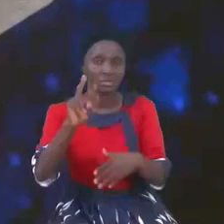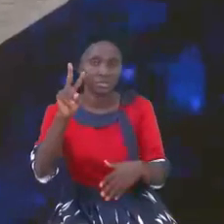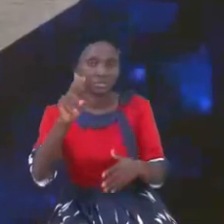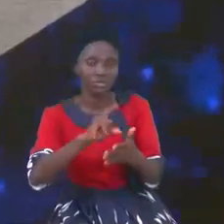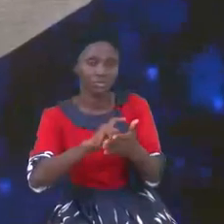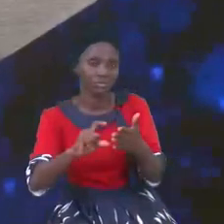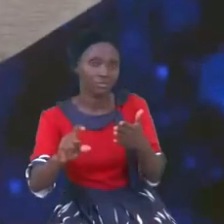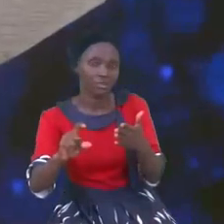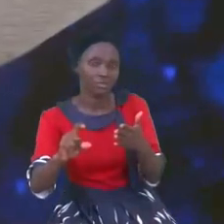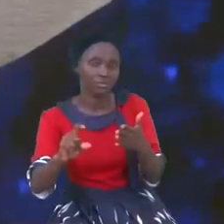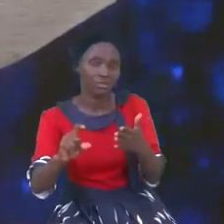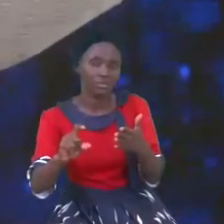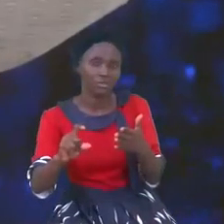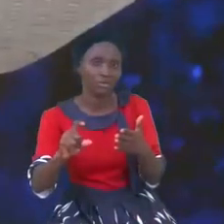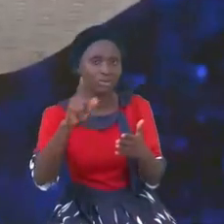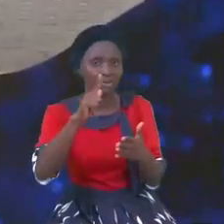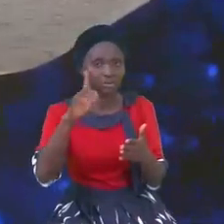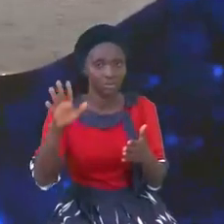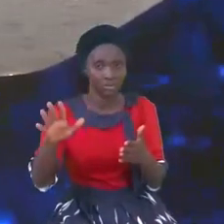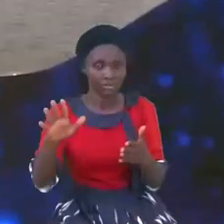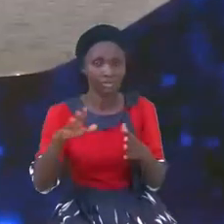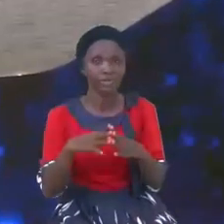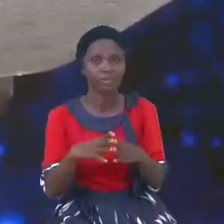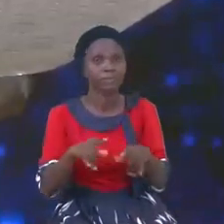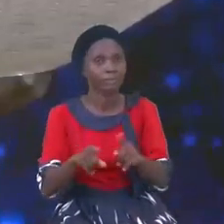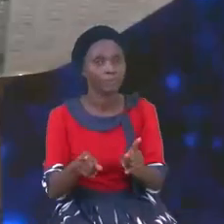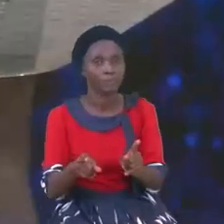Apocalypse chapitre 2, verset 25.